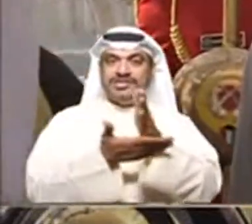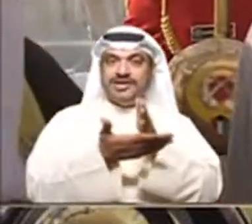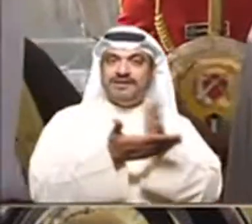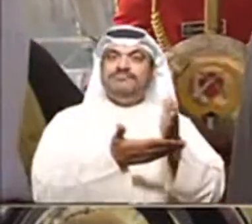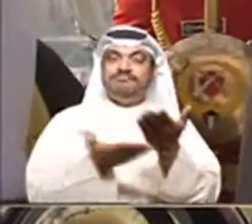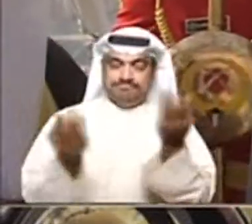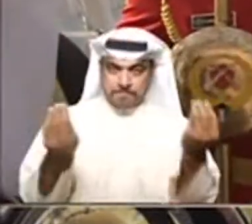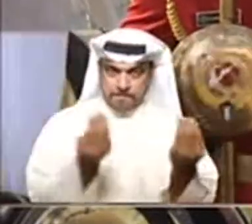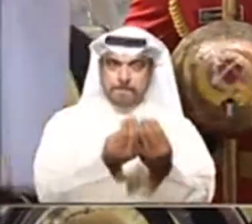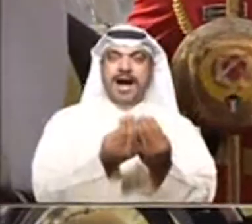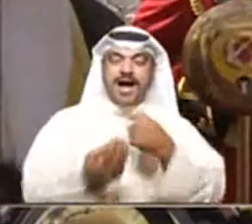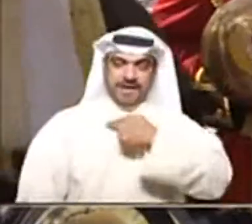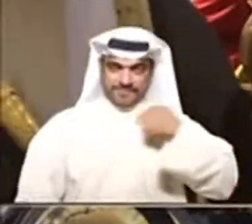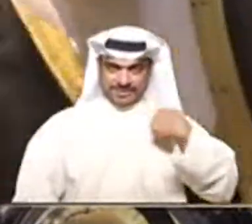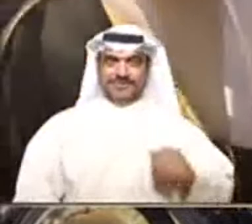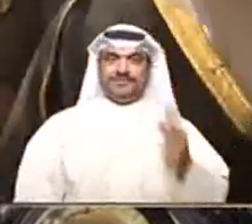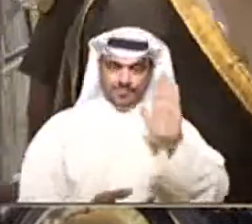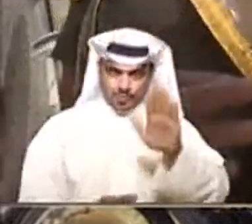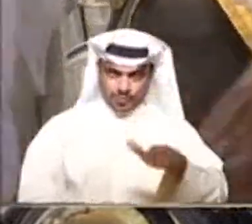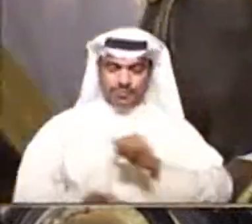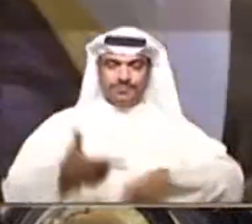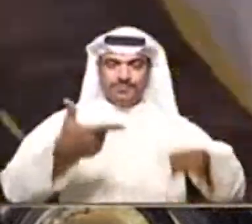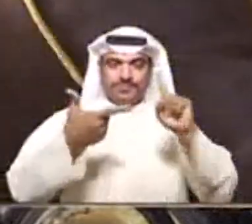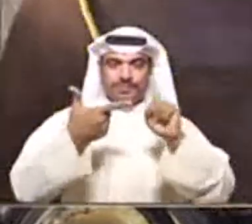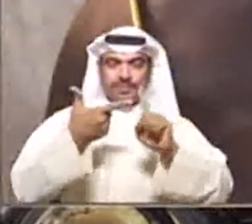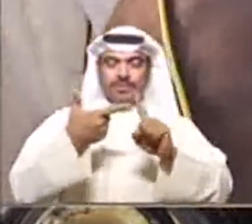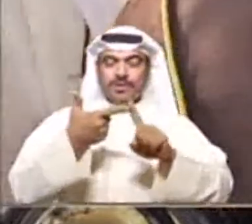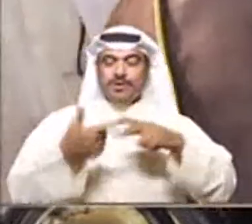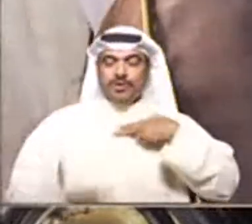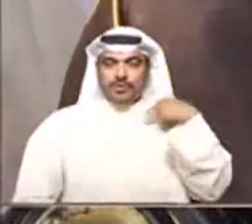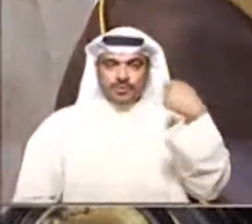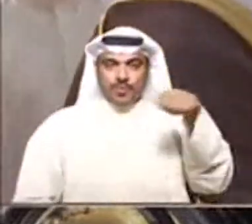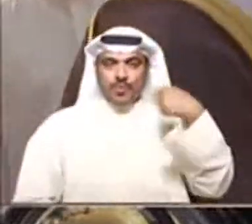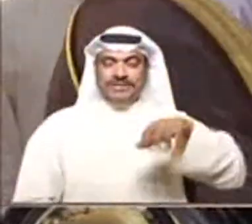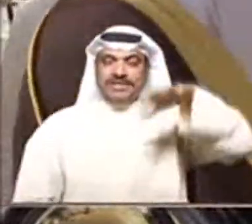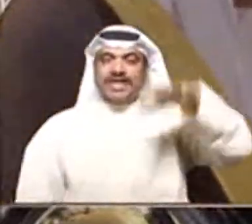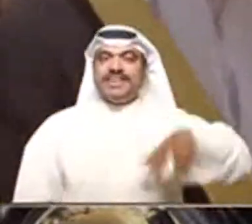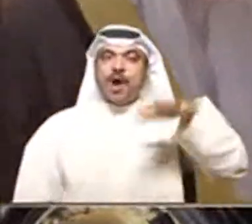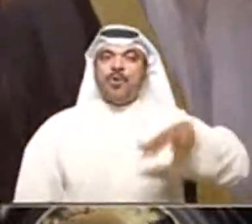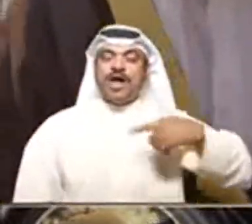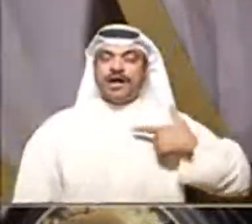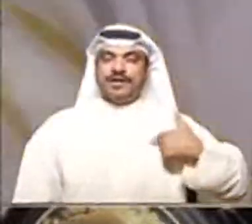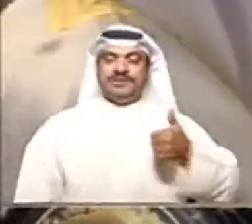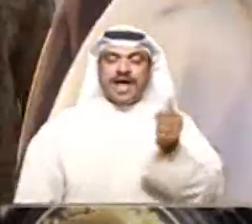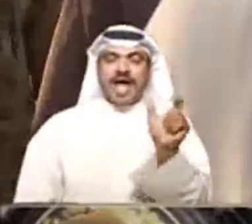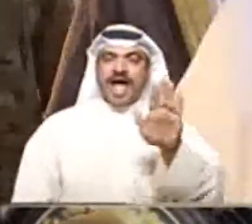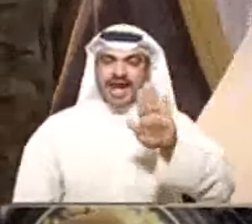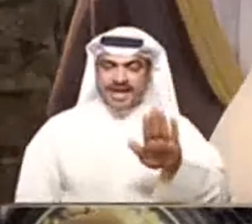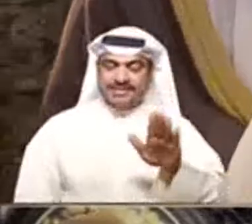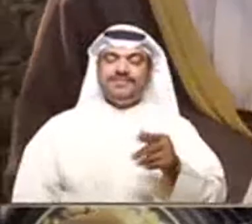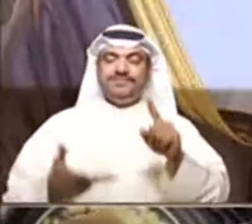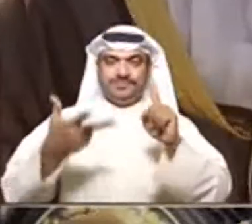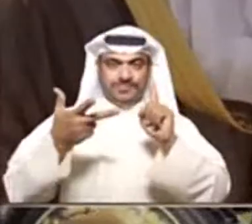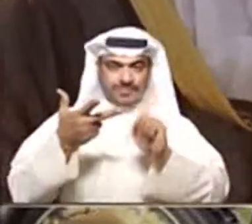الشيخ صباح الخالد الحمد الصباح ونائب رئيس مجلس الوزراء ووزير الدولة لشؤون مجلس الوزراء أنس خالد